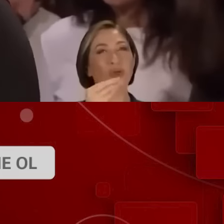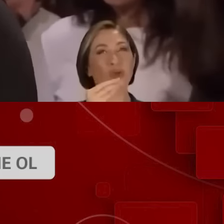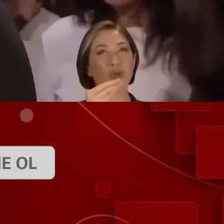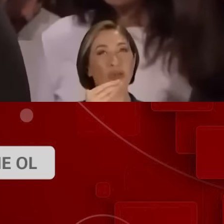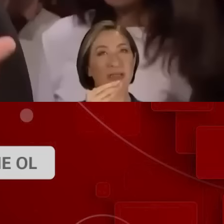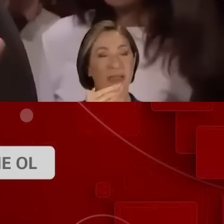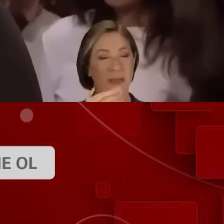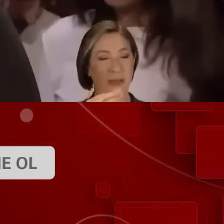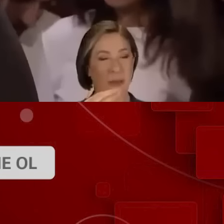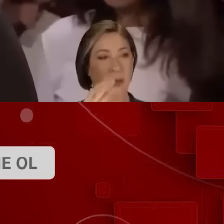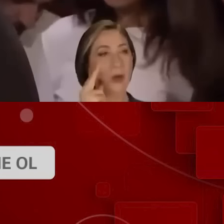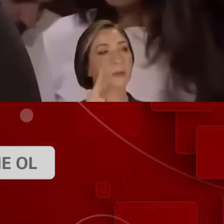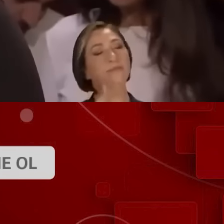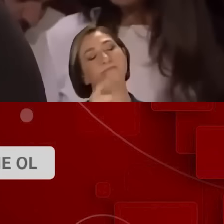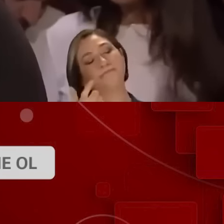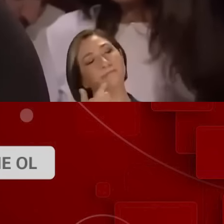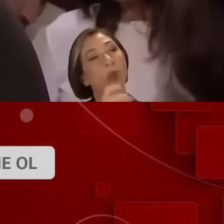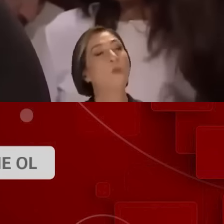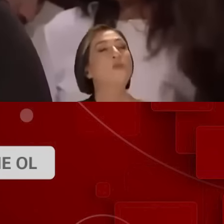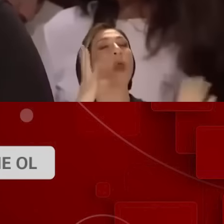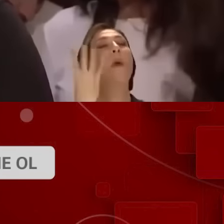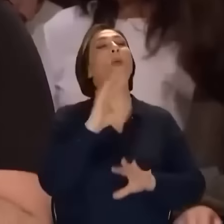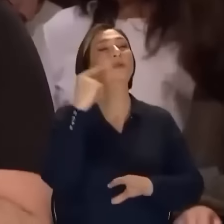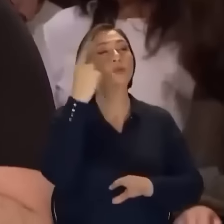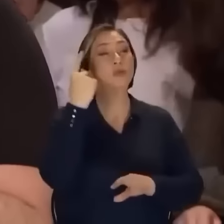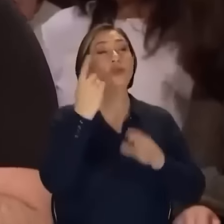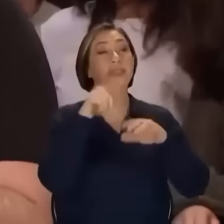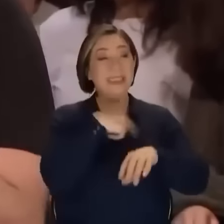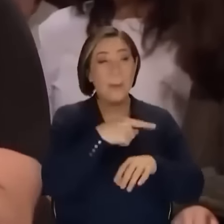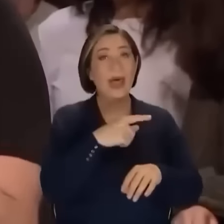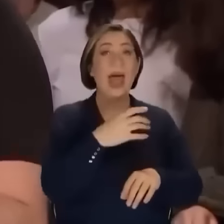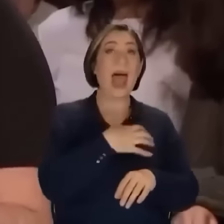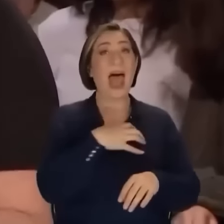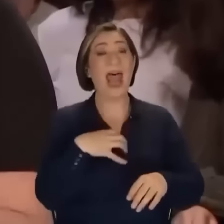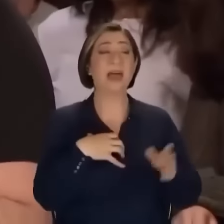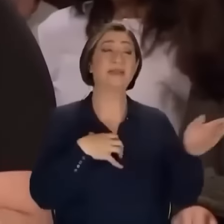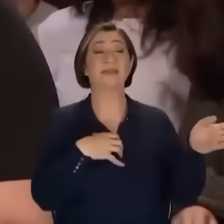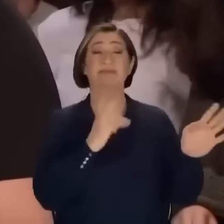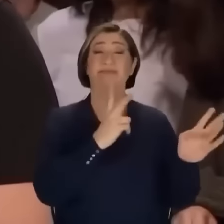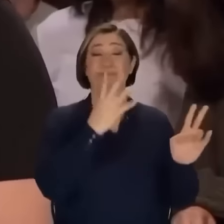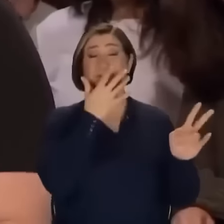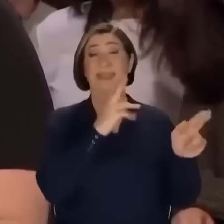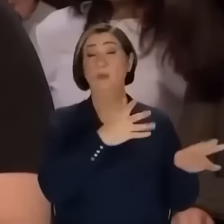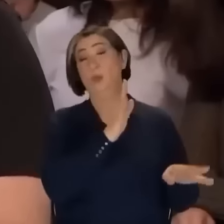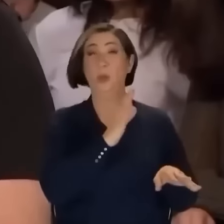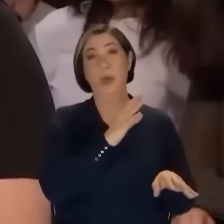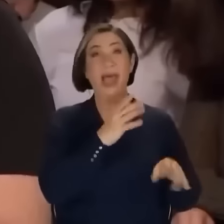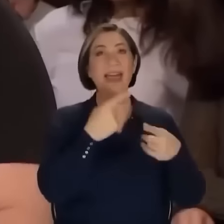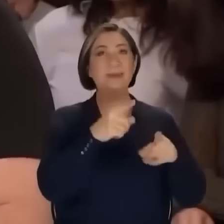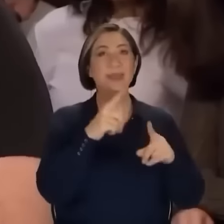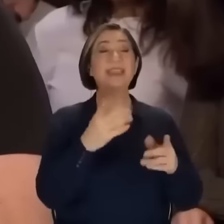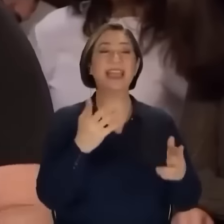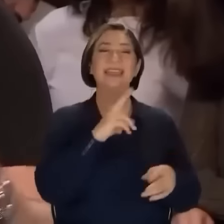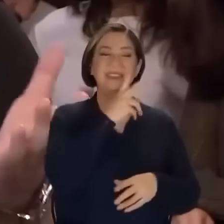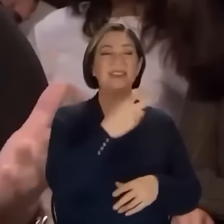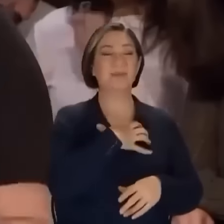kend sen gözlemlediğiniz zaman mükemmel olmadığını düşündüğün şeylerini anasından ya falan yani öyle şeyler vardır espri ne